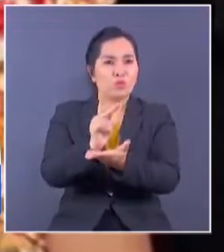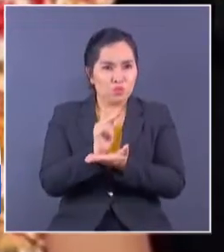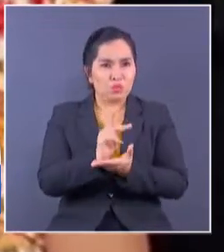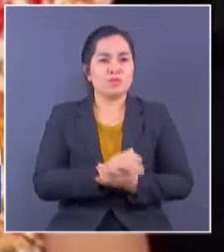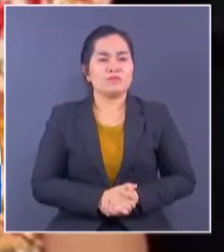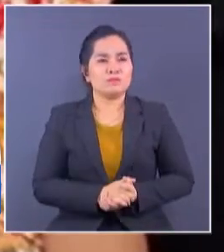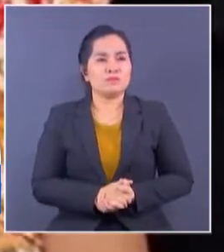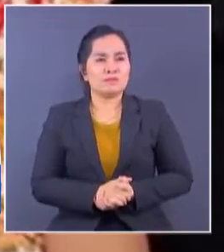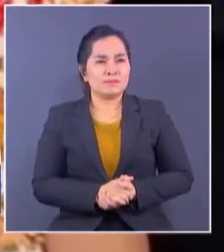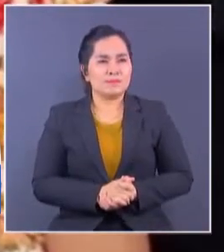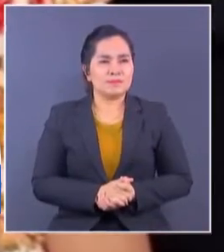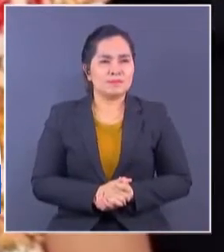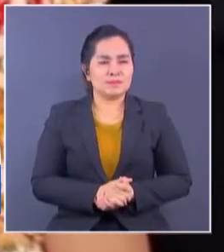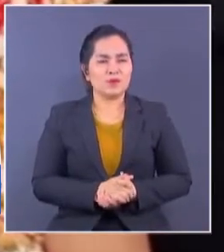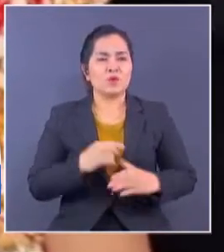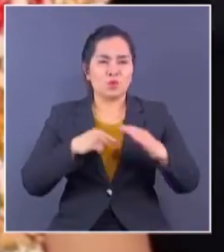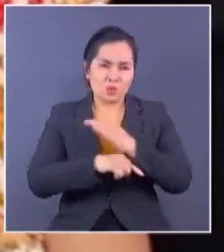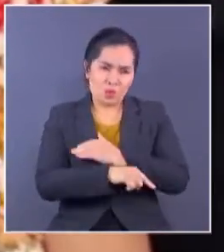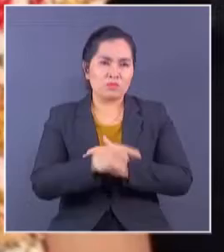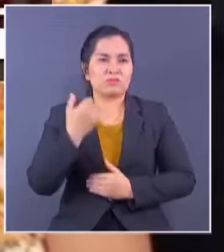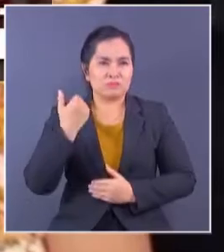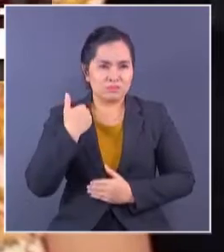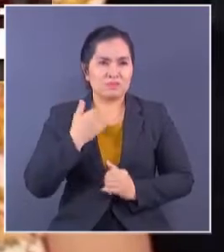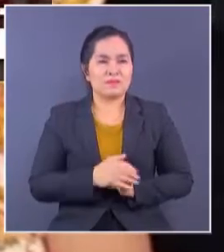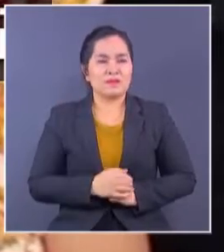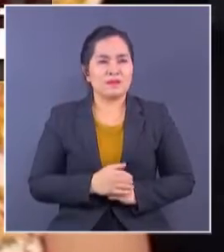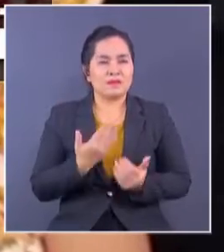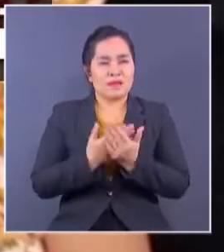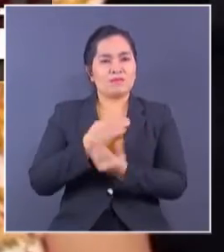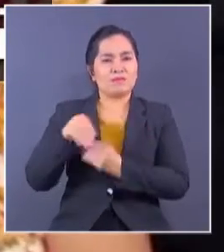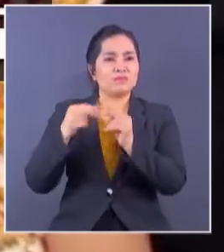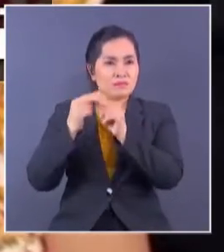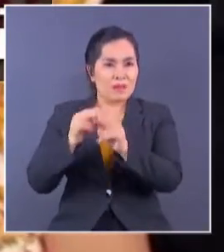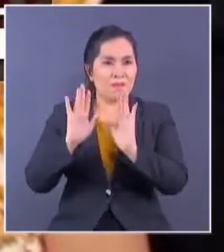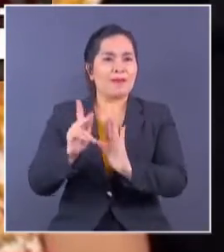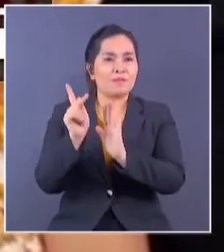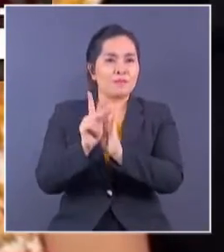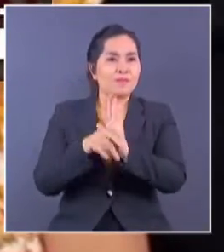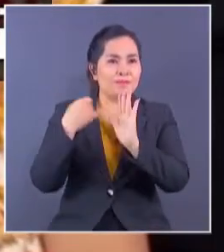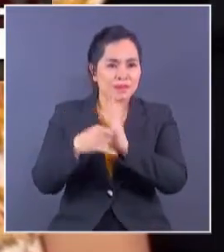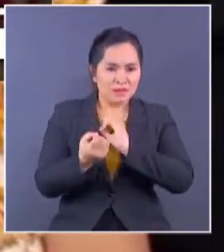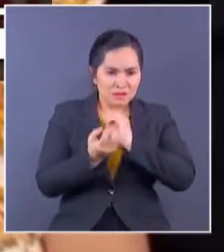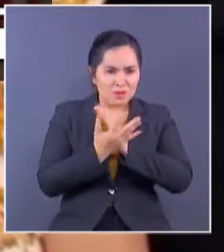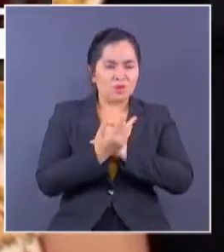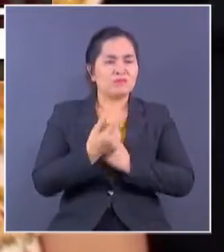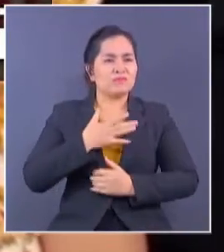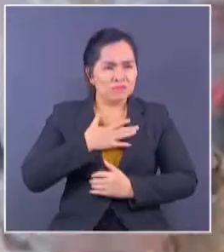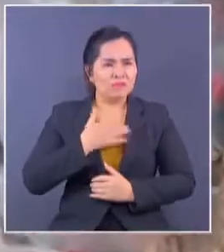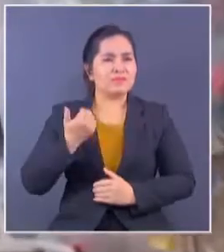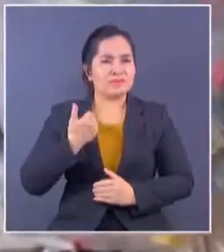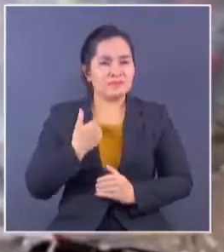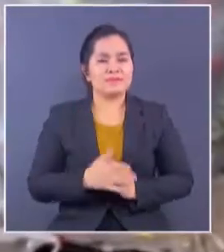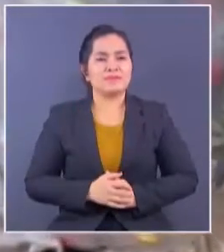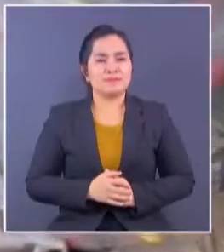ค่ะแล้วก็ทำพูดกะลิตรต่อหน้าที่นำเงินมาใช้จ่ายโดยพละการทำความเดือดร้อนให้กับย่า